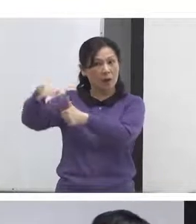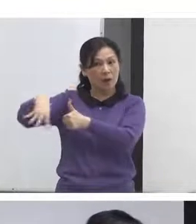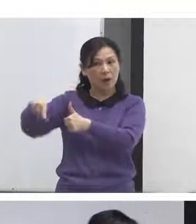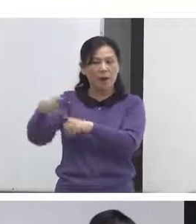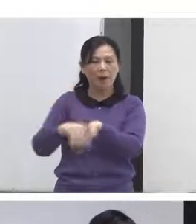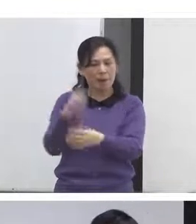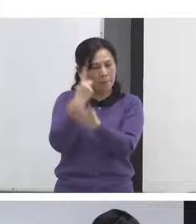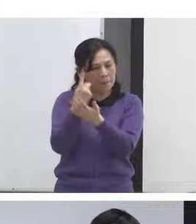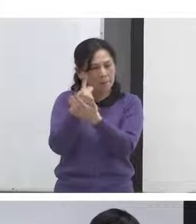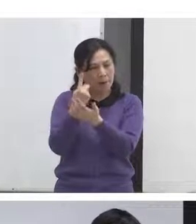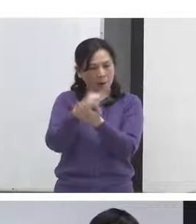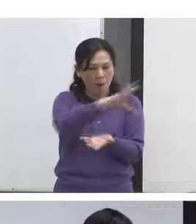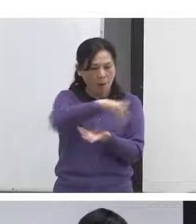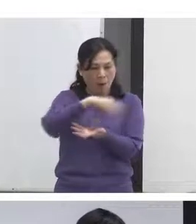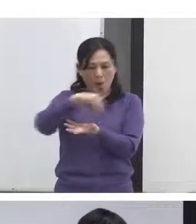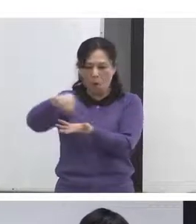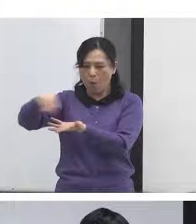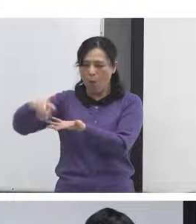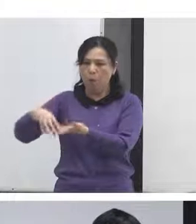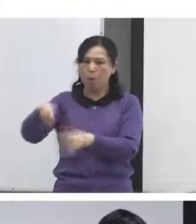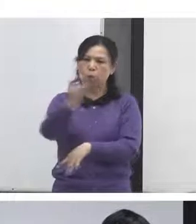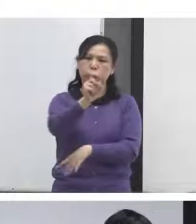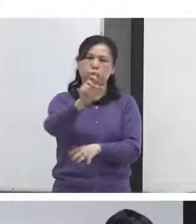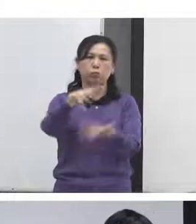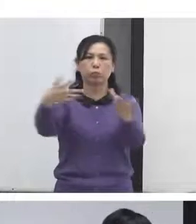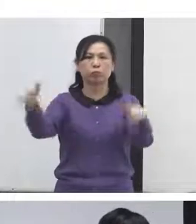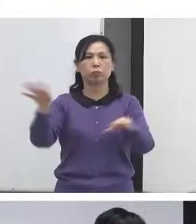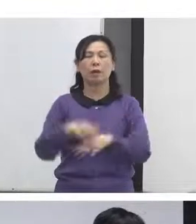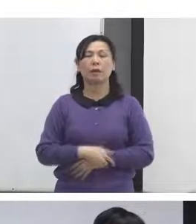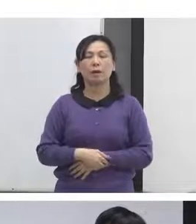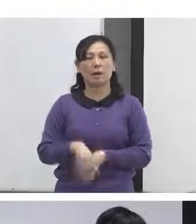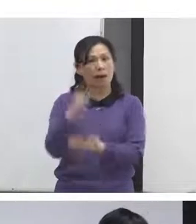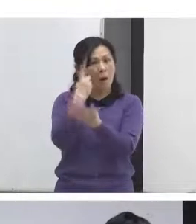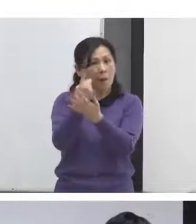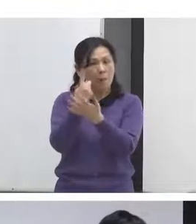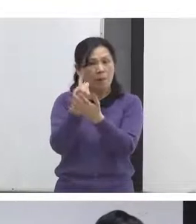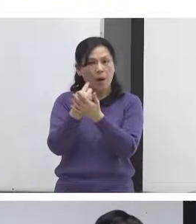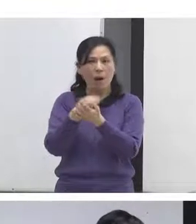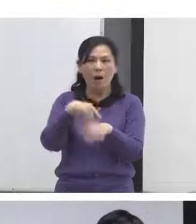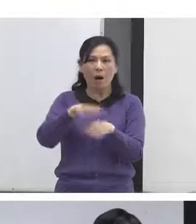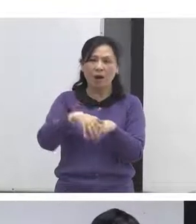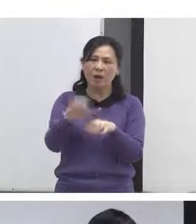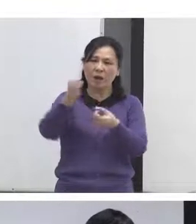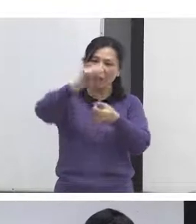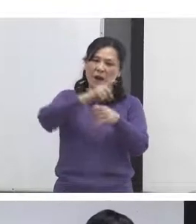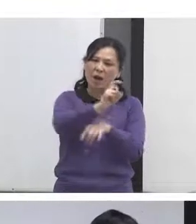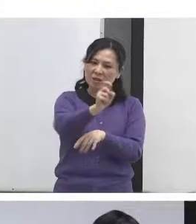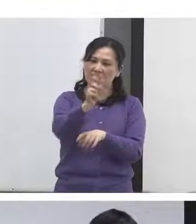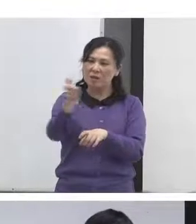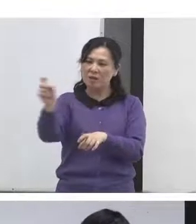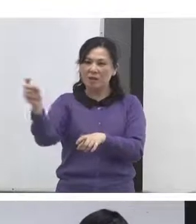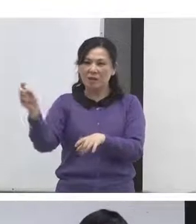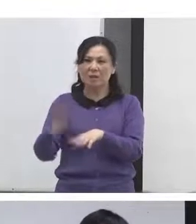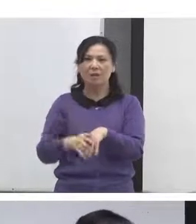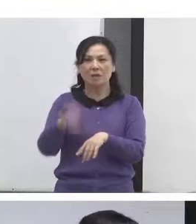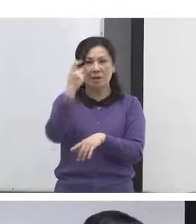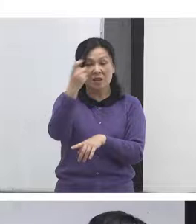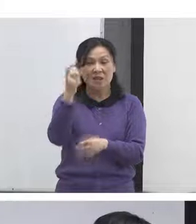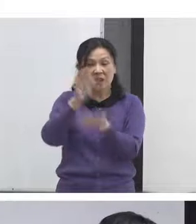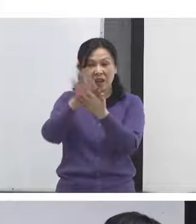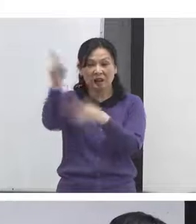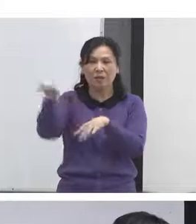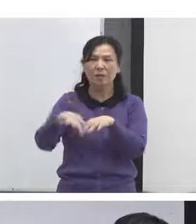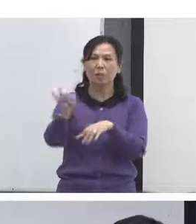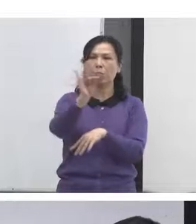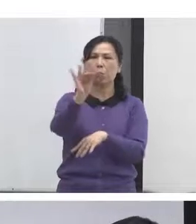每天都会多十几个县市的这个 Excel， 那每一天就会多十几个，所以10天后就有100多个 Excel 档这样。然